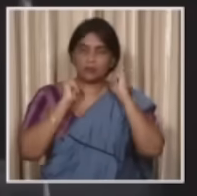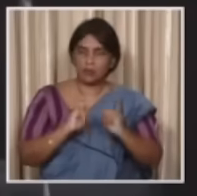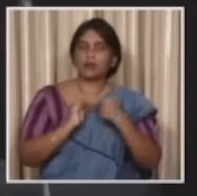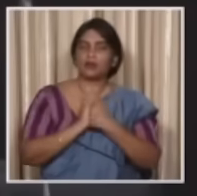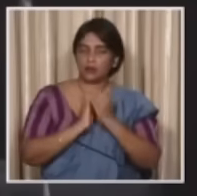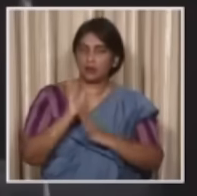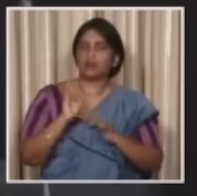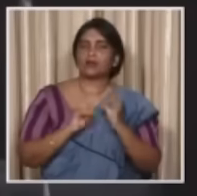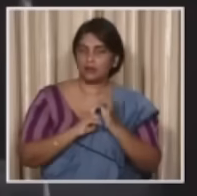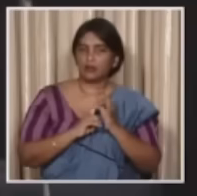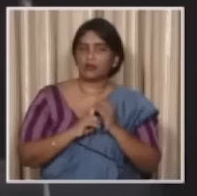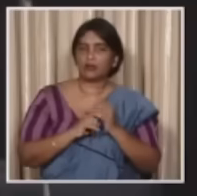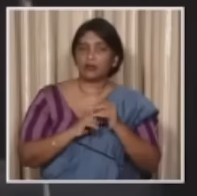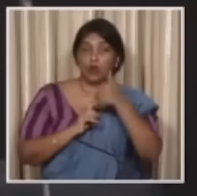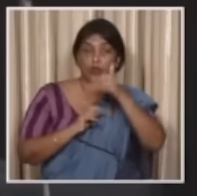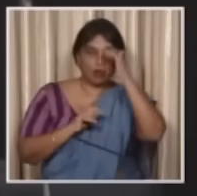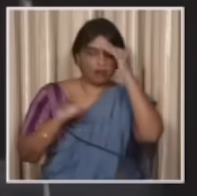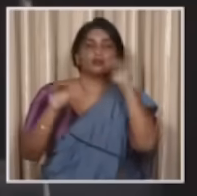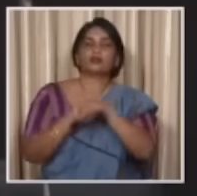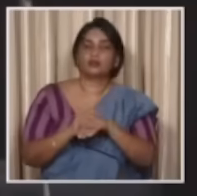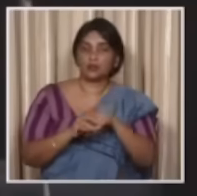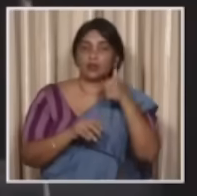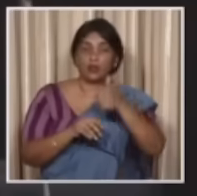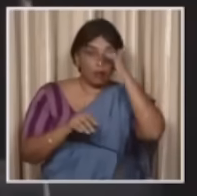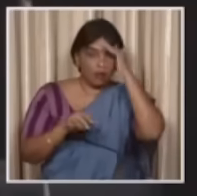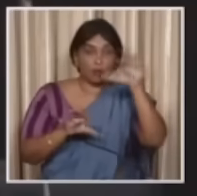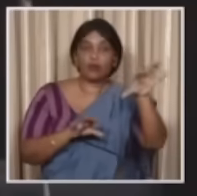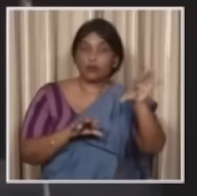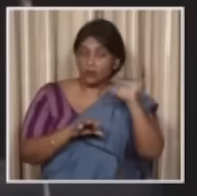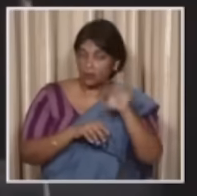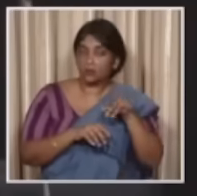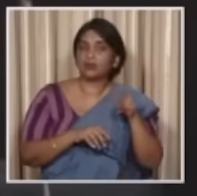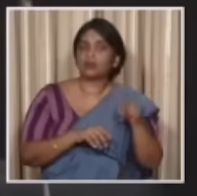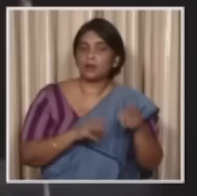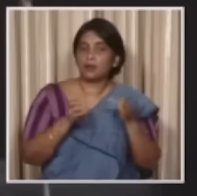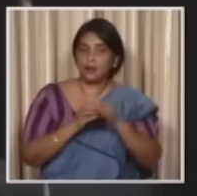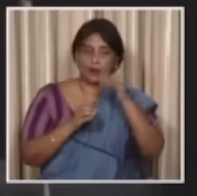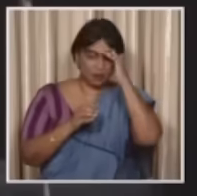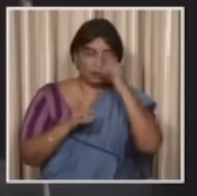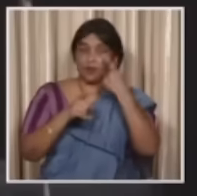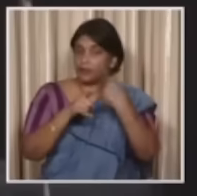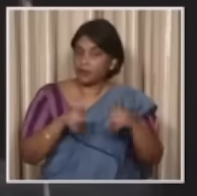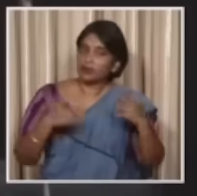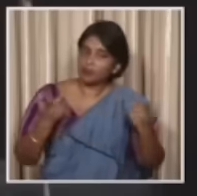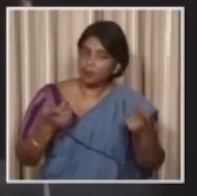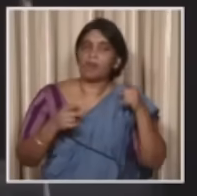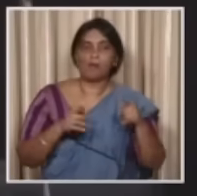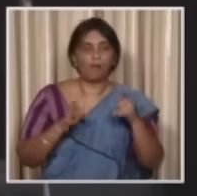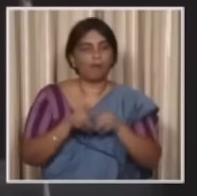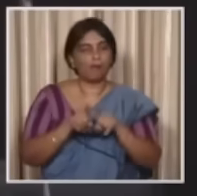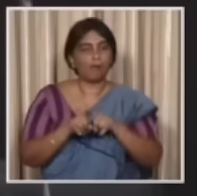ඇමතුමා. ඒකද හරි නායකයෙක් එන්න ඕනේ. ඒතකොට මේ නායකයා තෝරා ගැනීමේදී පක්ෂනායකෙක්ුණ පලියට හරි